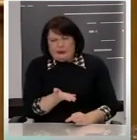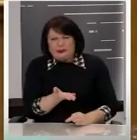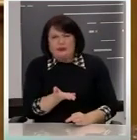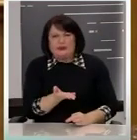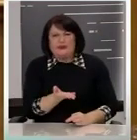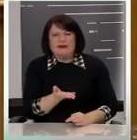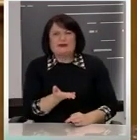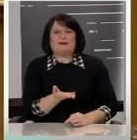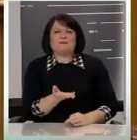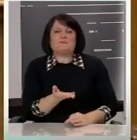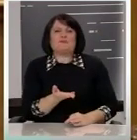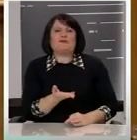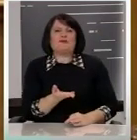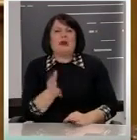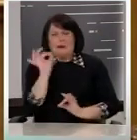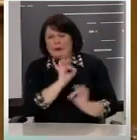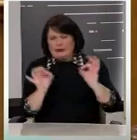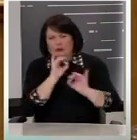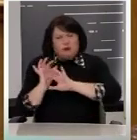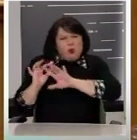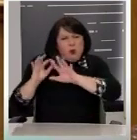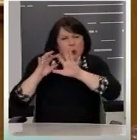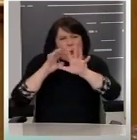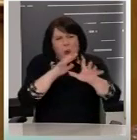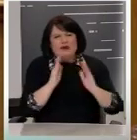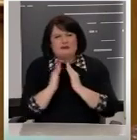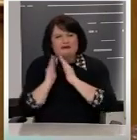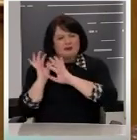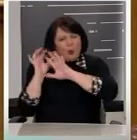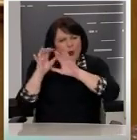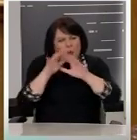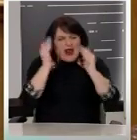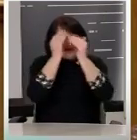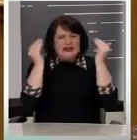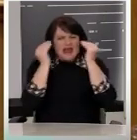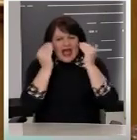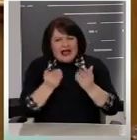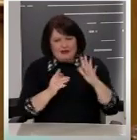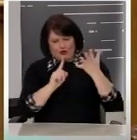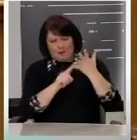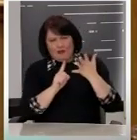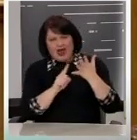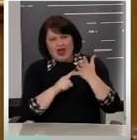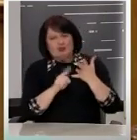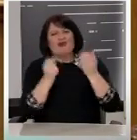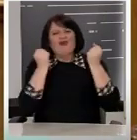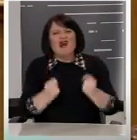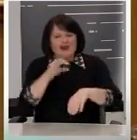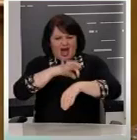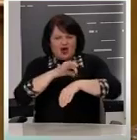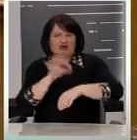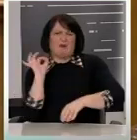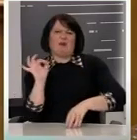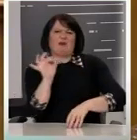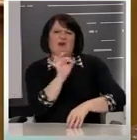από αλογόμυγες εισέβαλαν σε κάθε κατοικία των Αιγυπτίων. Πέμπτον, βαριά επιδημία έπληξε